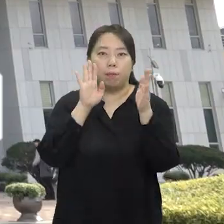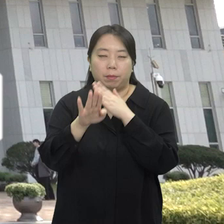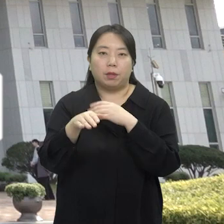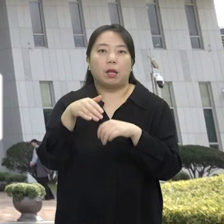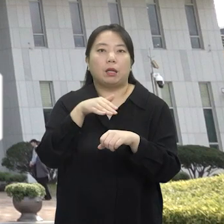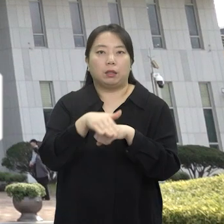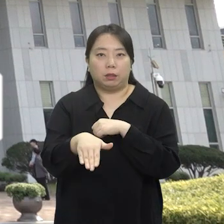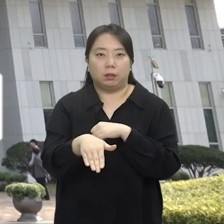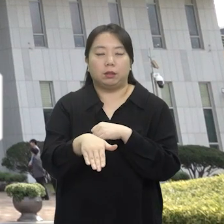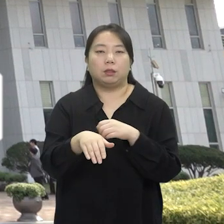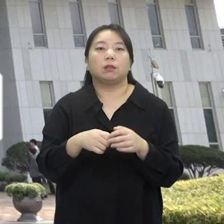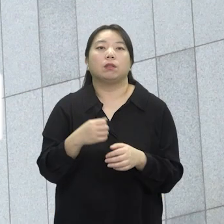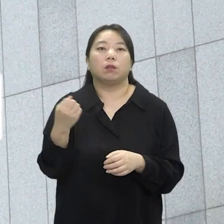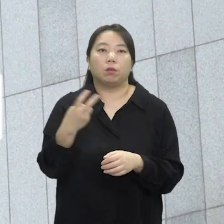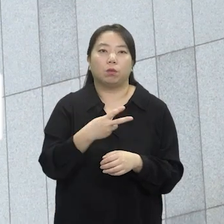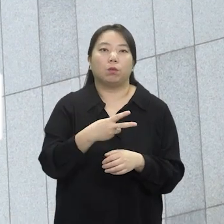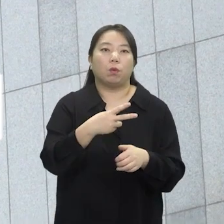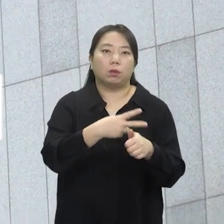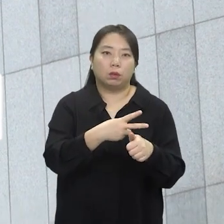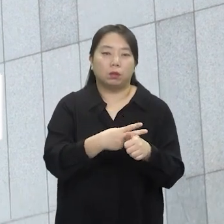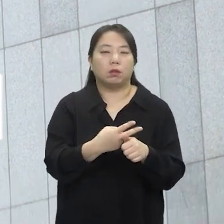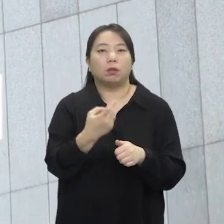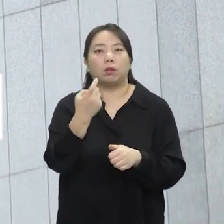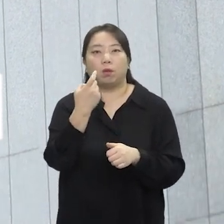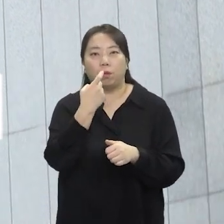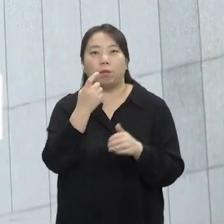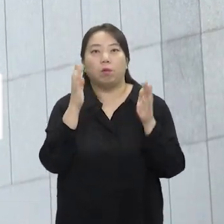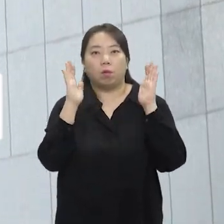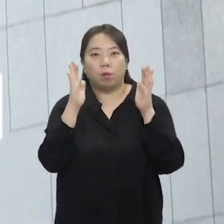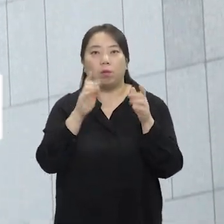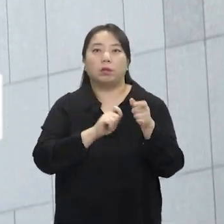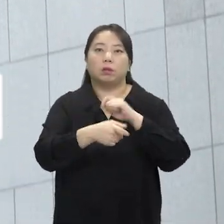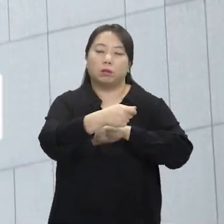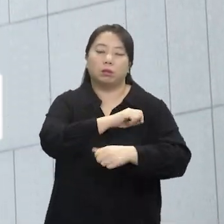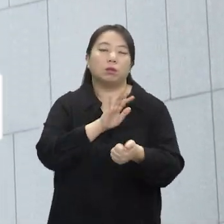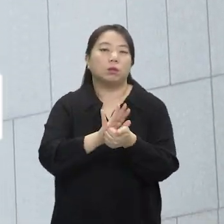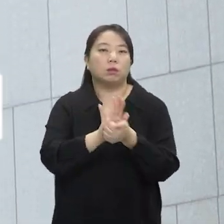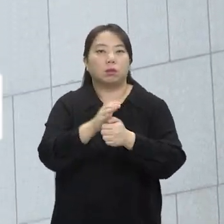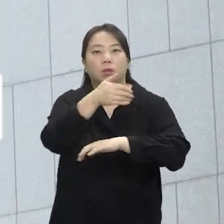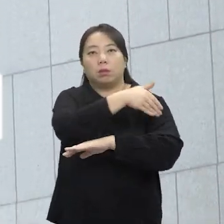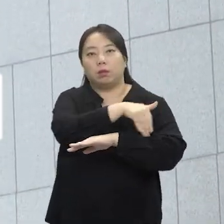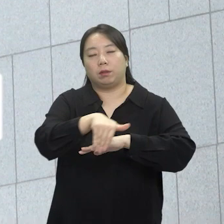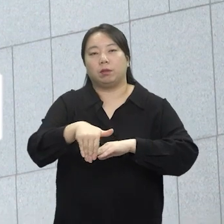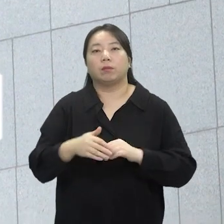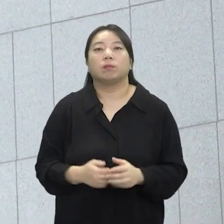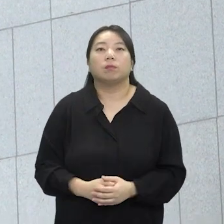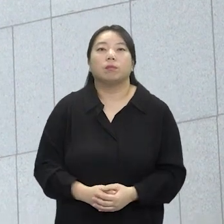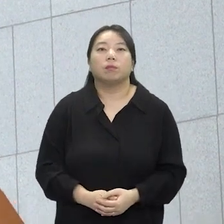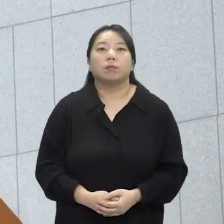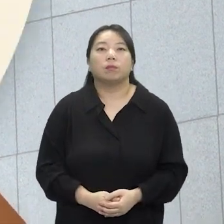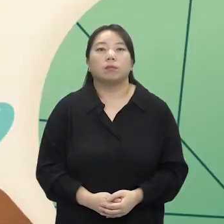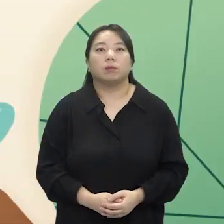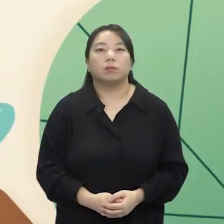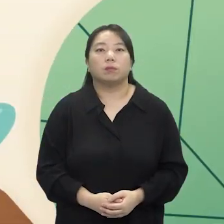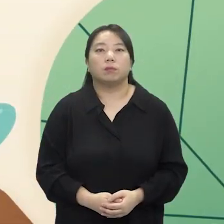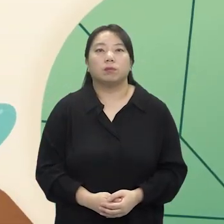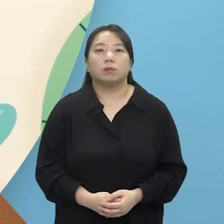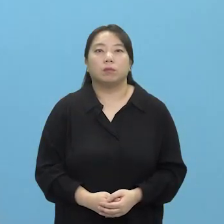평가체제 구축과 현장 교수 학습 활동을 적극적으로 지원해 나갈 계획입니다.